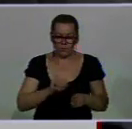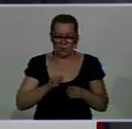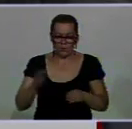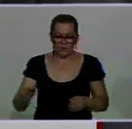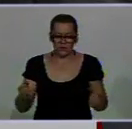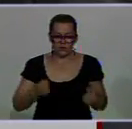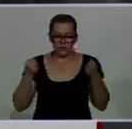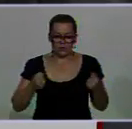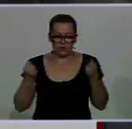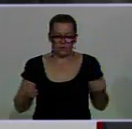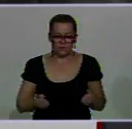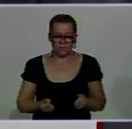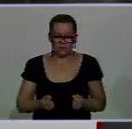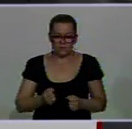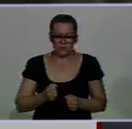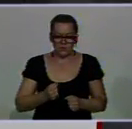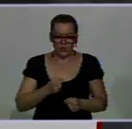Cum reușiți să recuperați până acum?